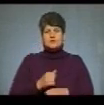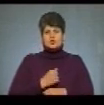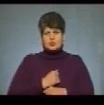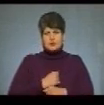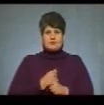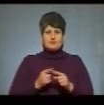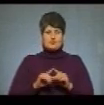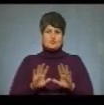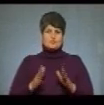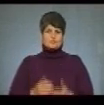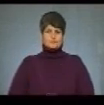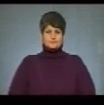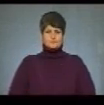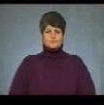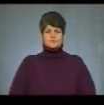у вчиненому.